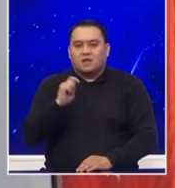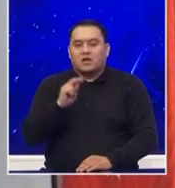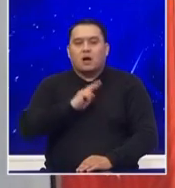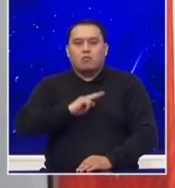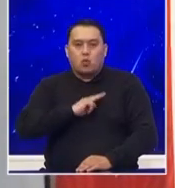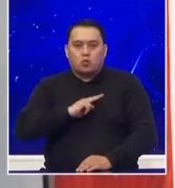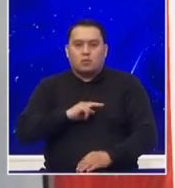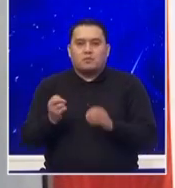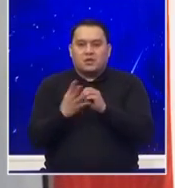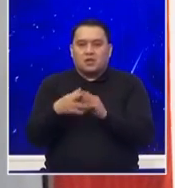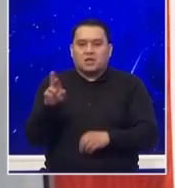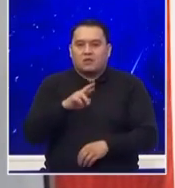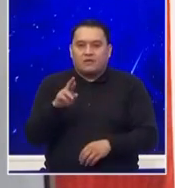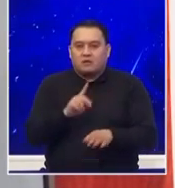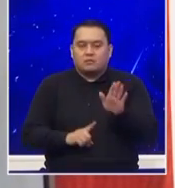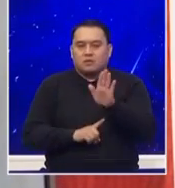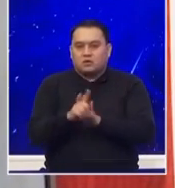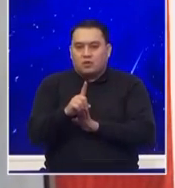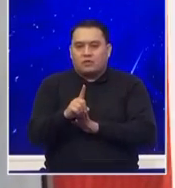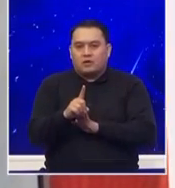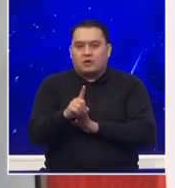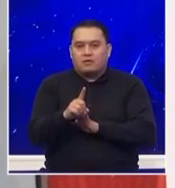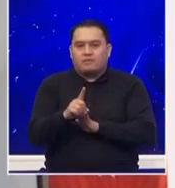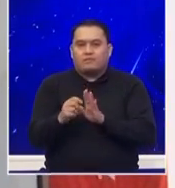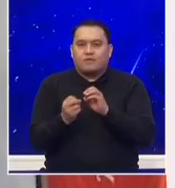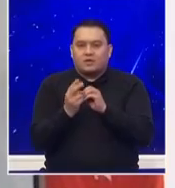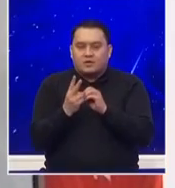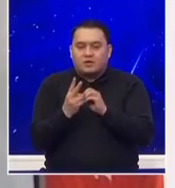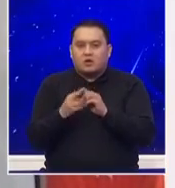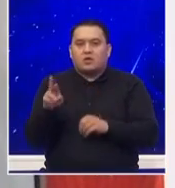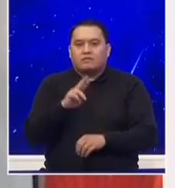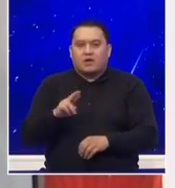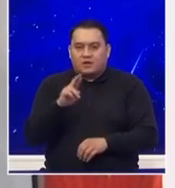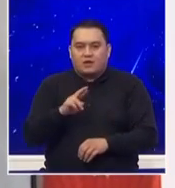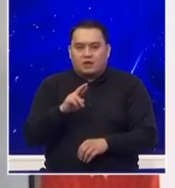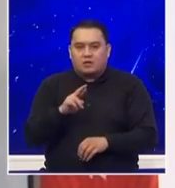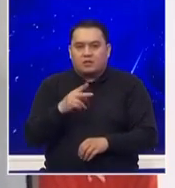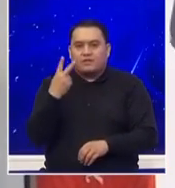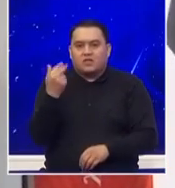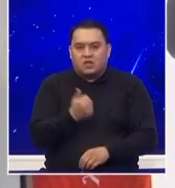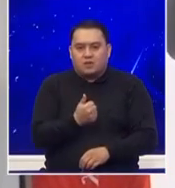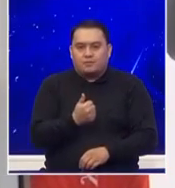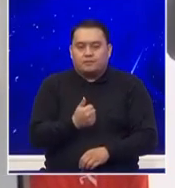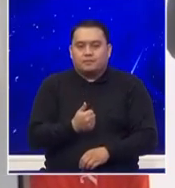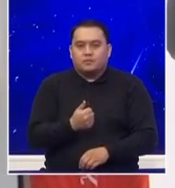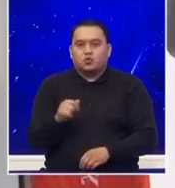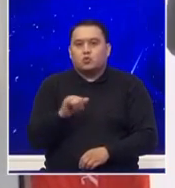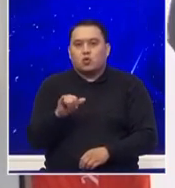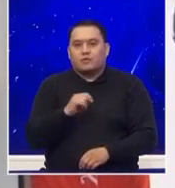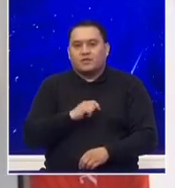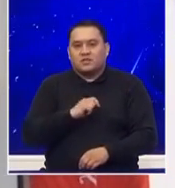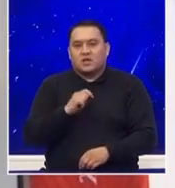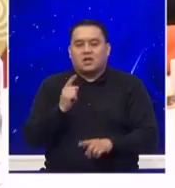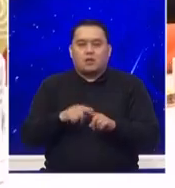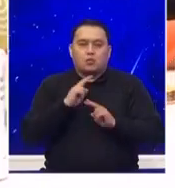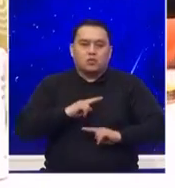действует постановление. Номер 8 от 12 января. Хорошо. На 2 недели. Принято. В воскресенье работаете. Будем соблюдать